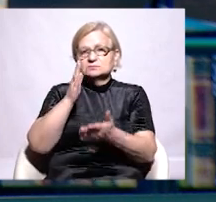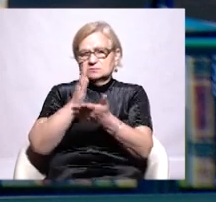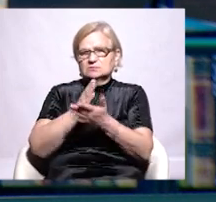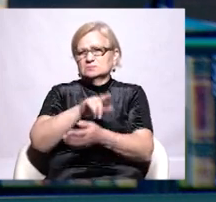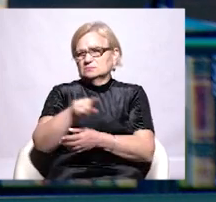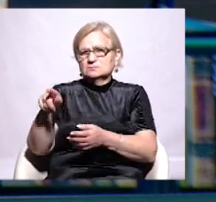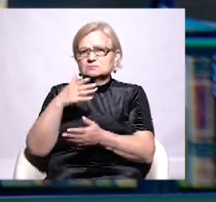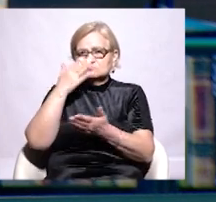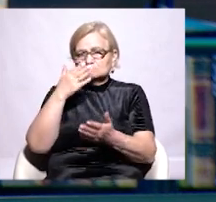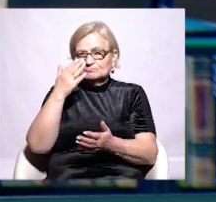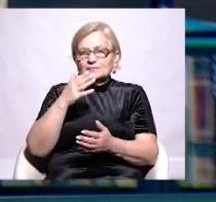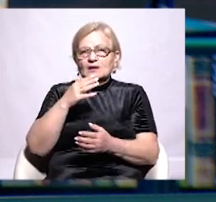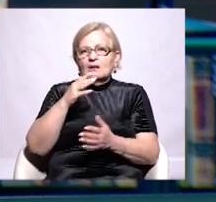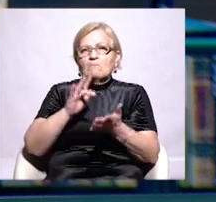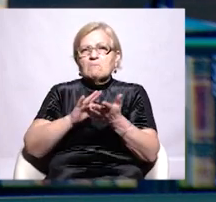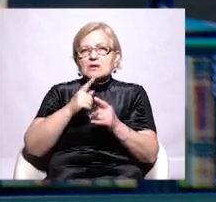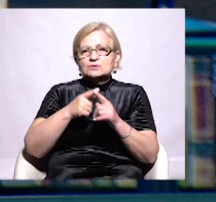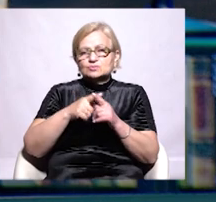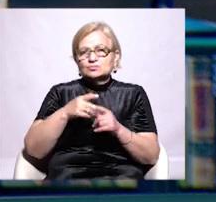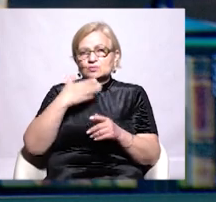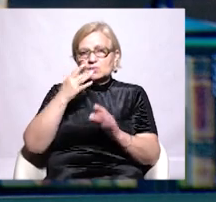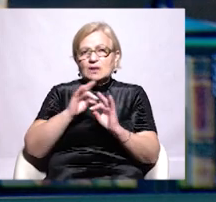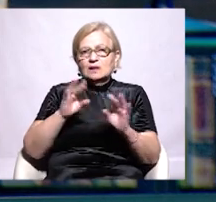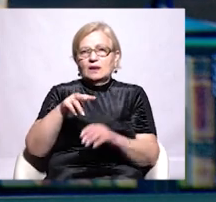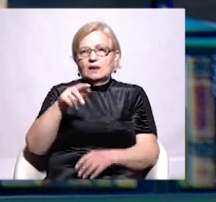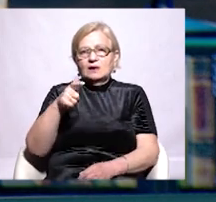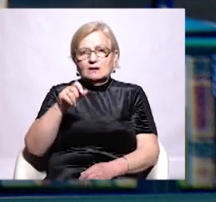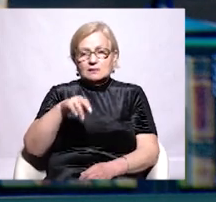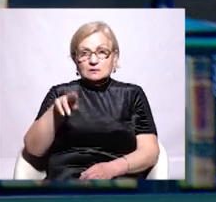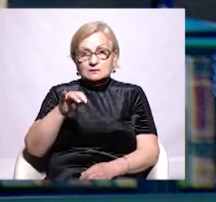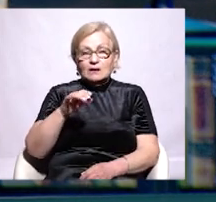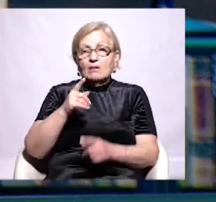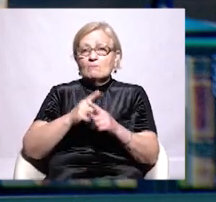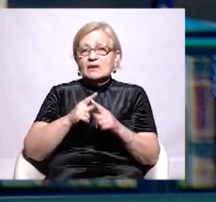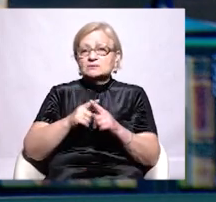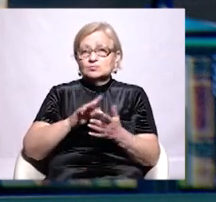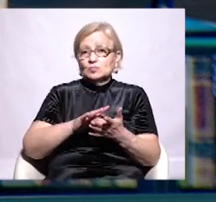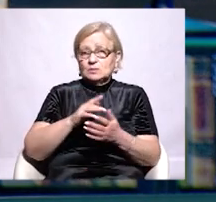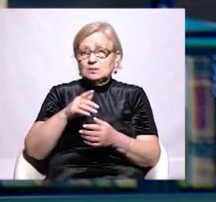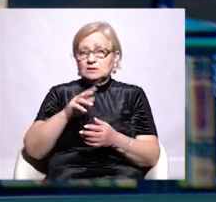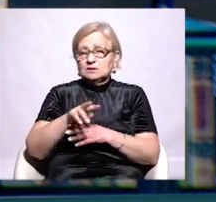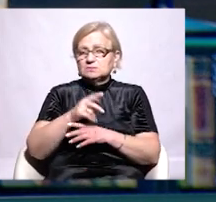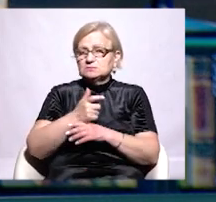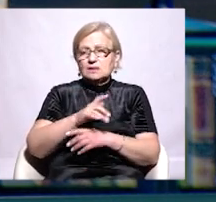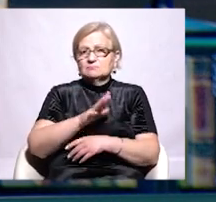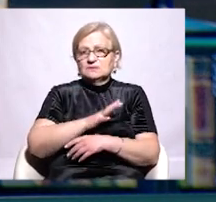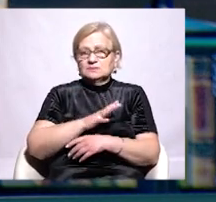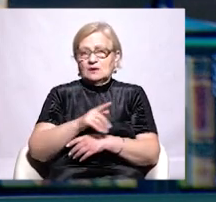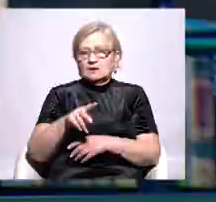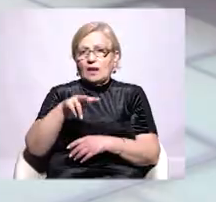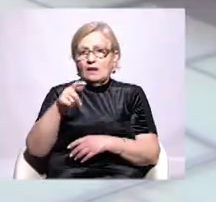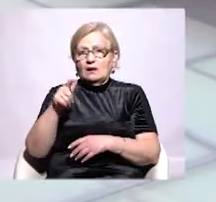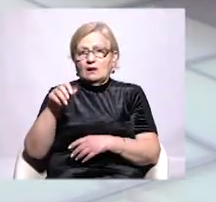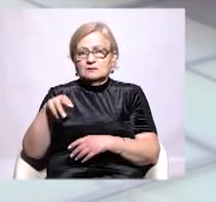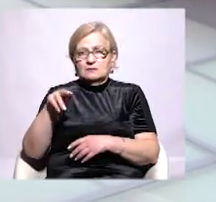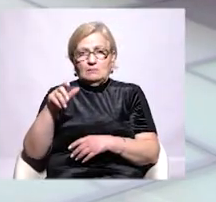აქვს: ბერძნული ლეგენდები, ბერძნული მითები, საერთოდ ბერძნული ლიტერატურა მხრივ ძალიან მდიდარია.